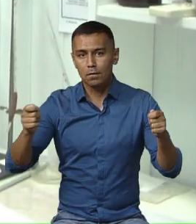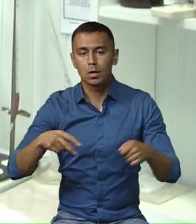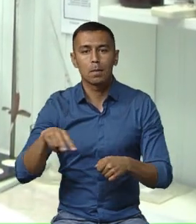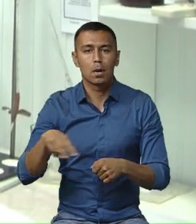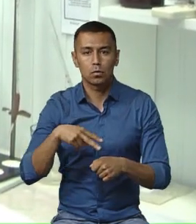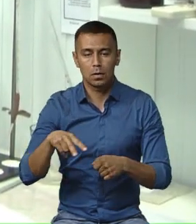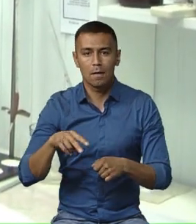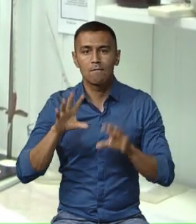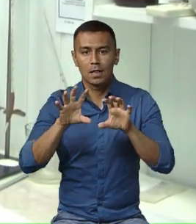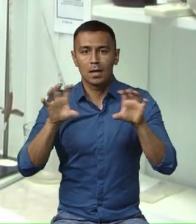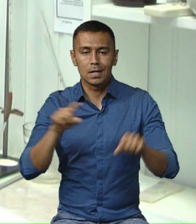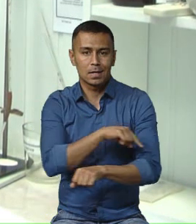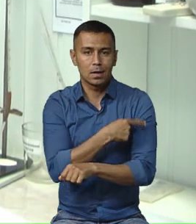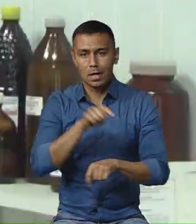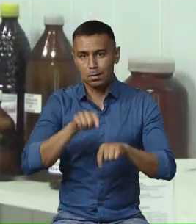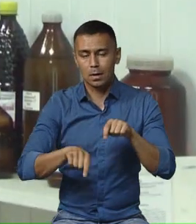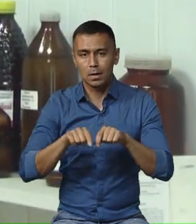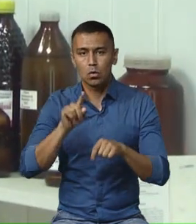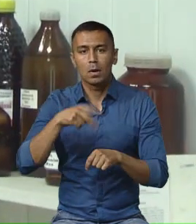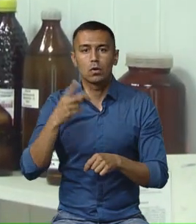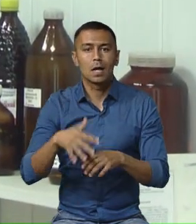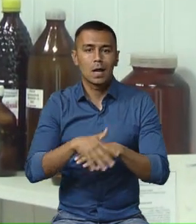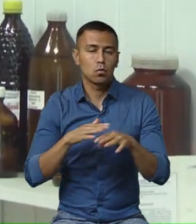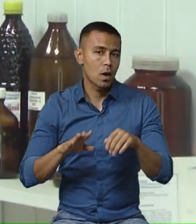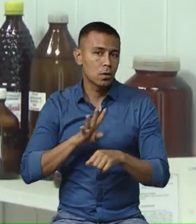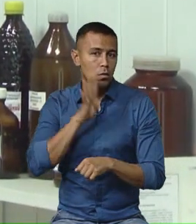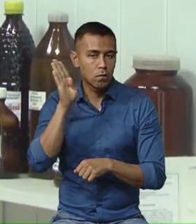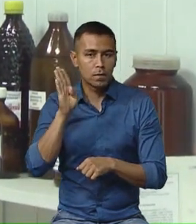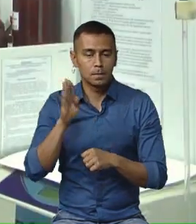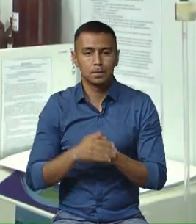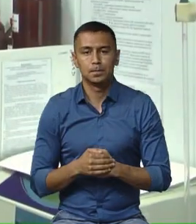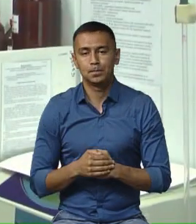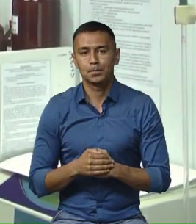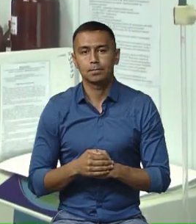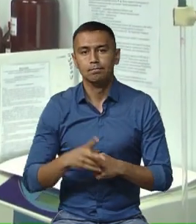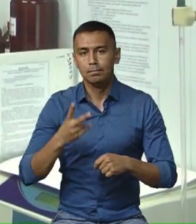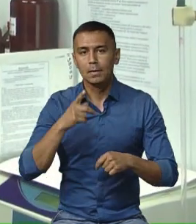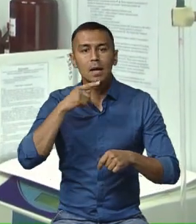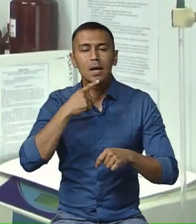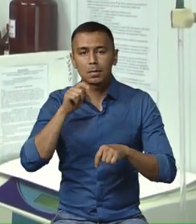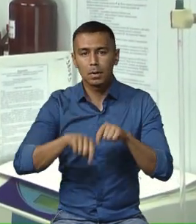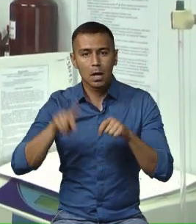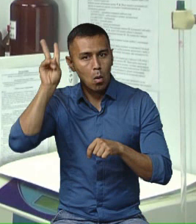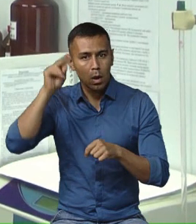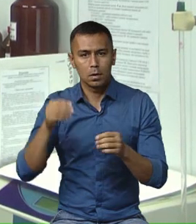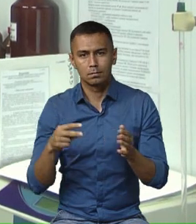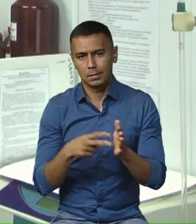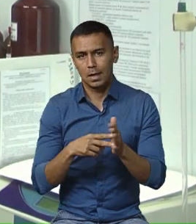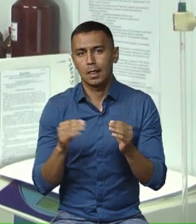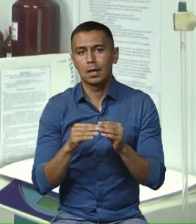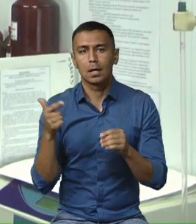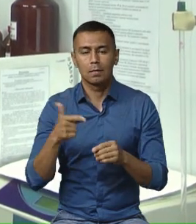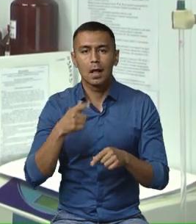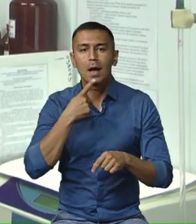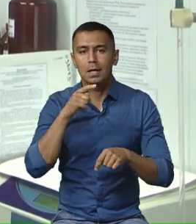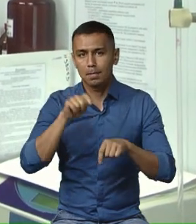лабораторії ветеринарно-санітарної експертизи номер 2, що на ринку Ранковий, Петро Онофрійчук. Експертиза кроля коштує 10 гривень,